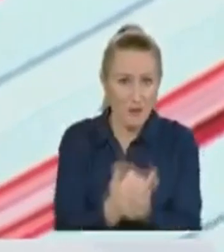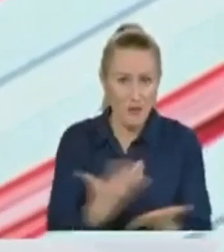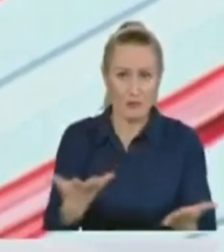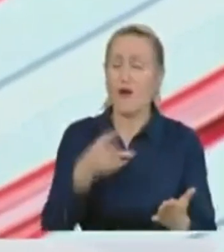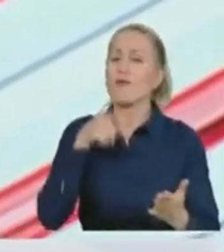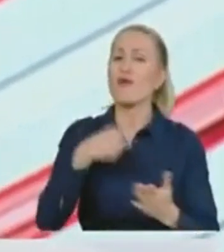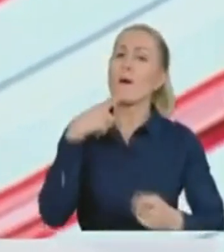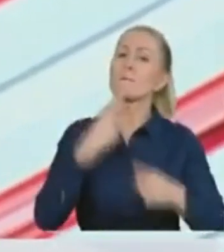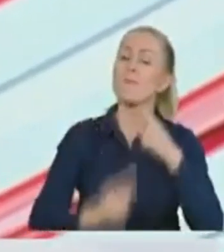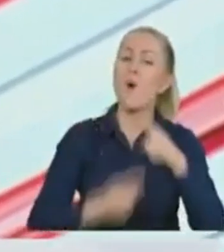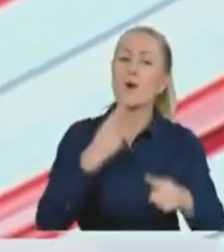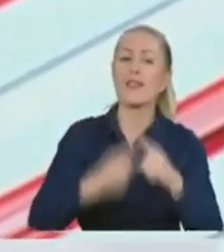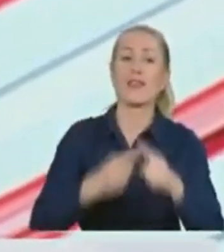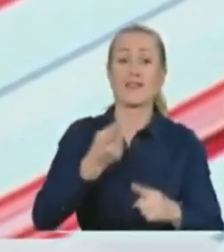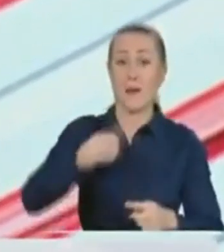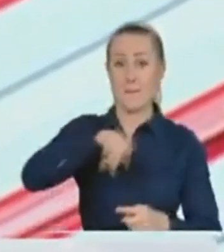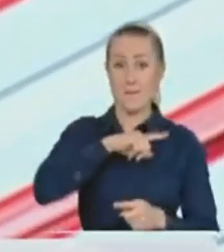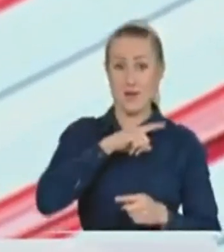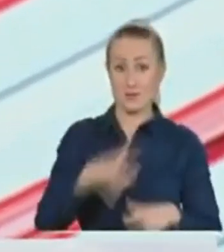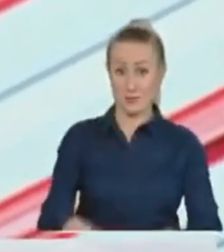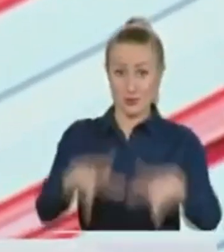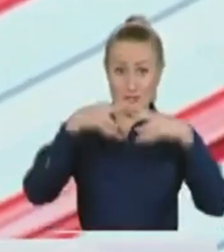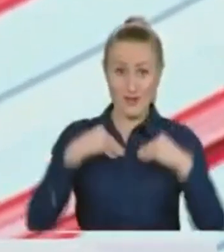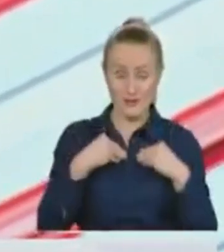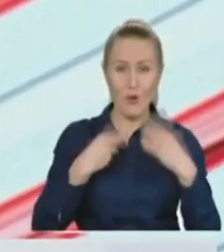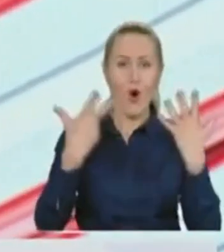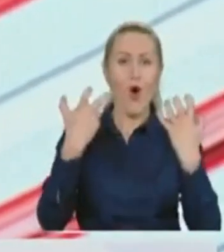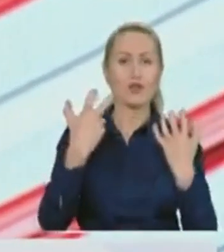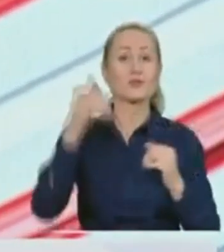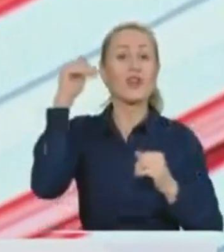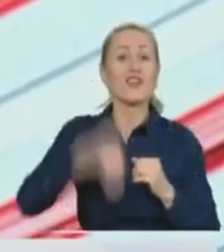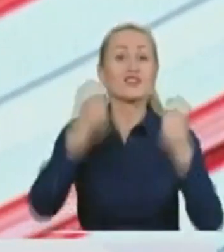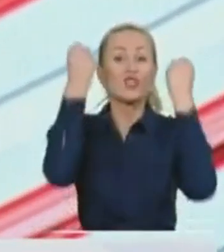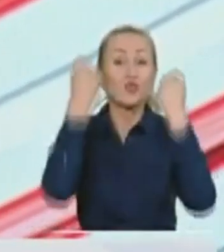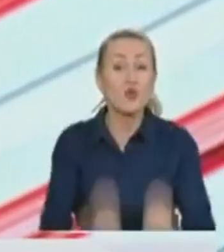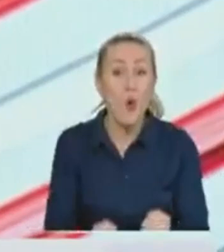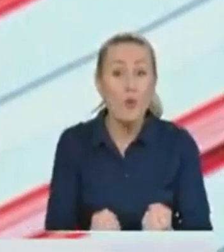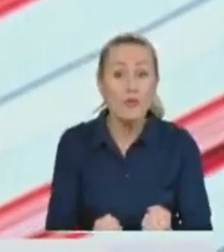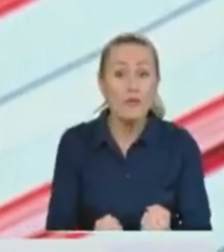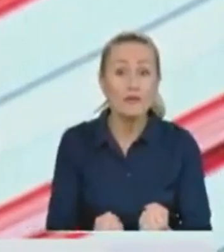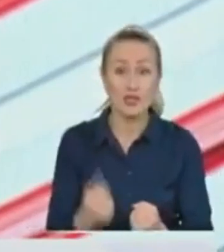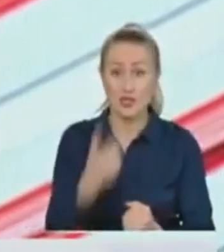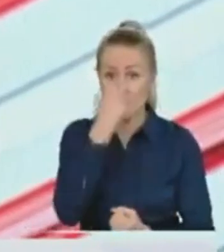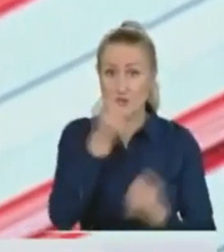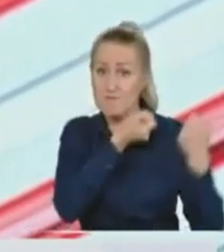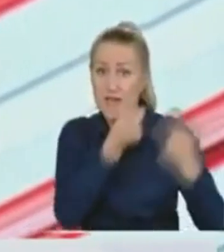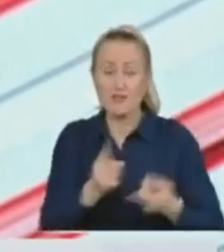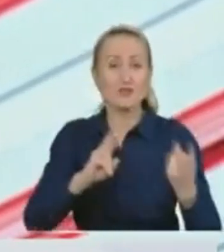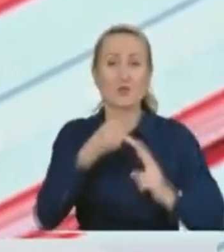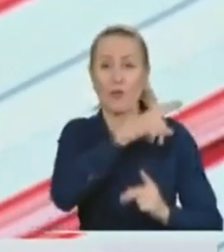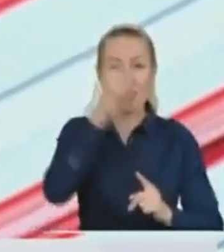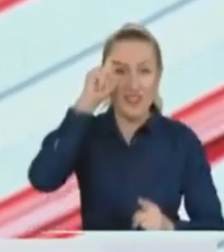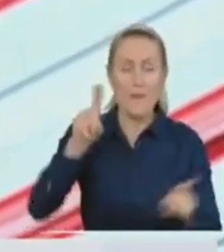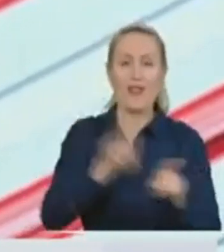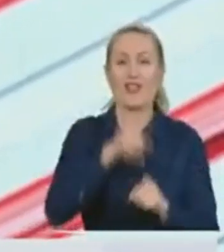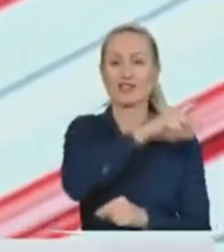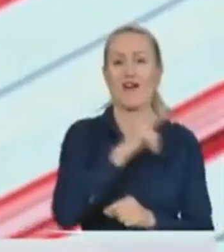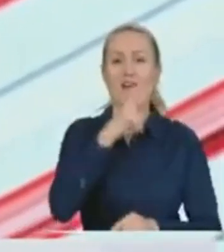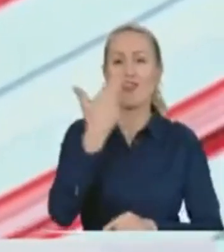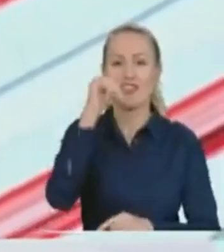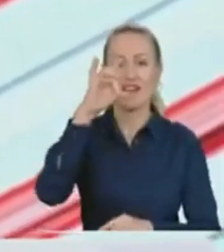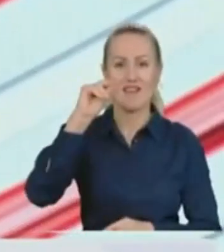ми прийняли 800 тисяч тонн сміття. З Німеччини, з Нігерії. Ми стали